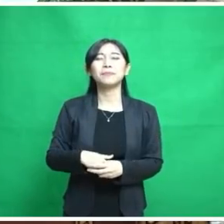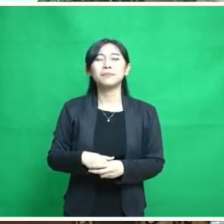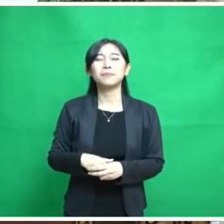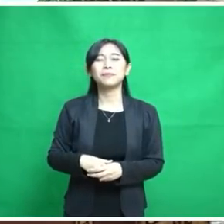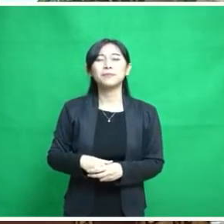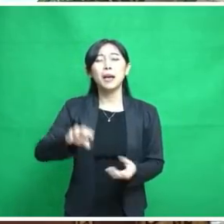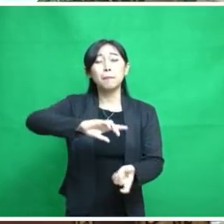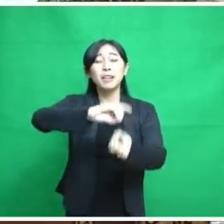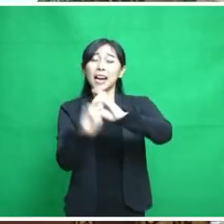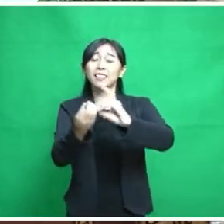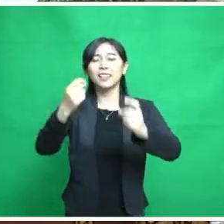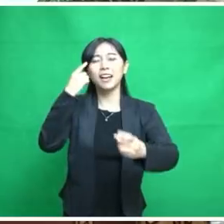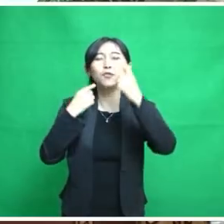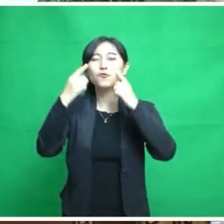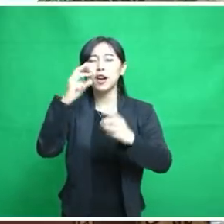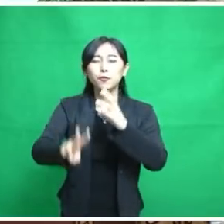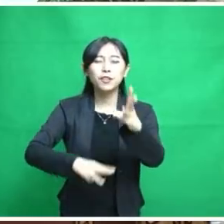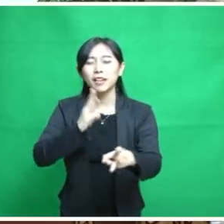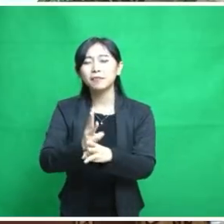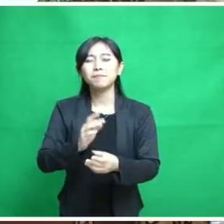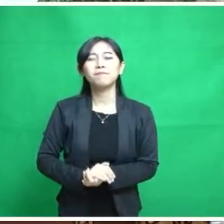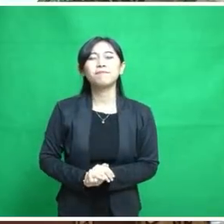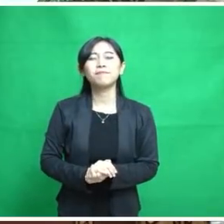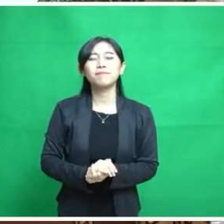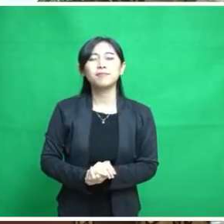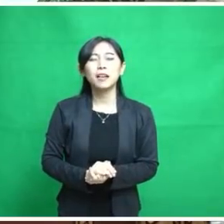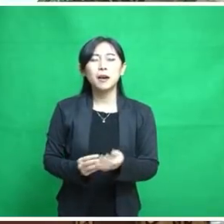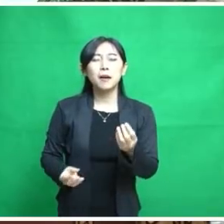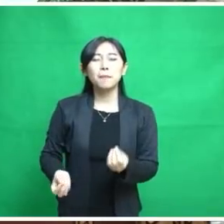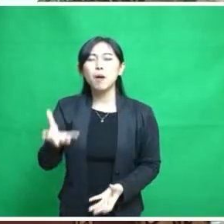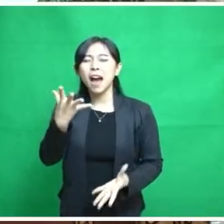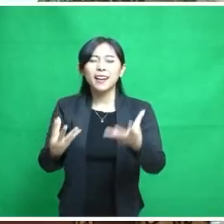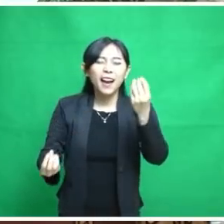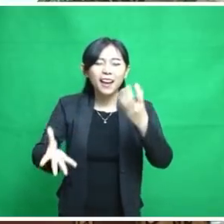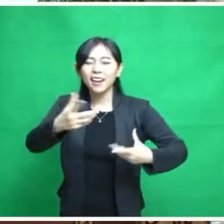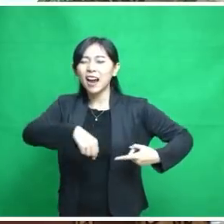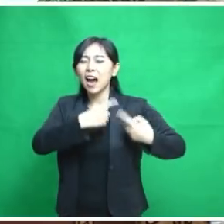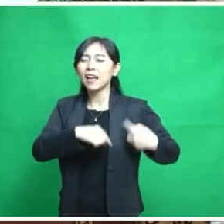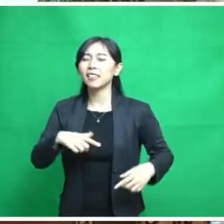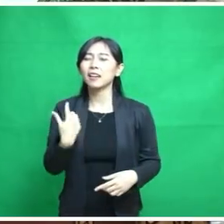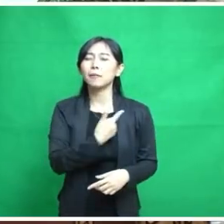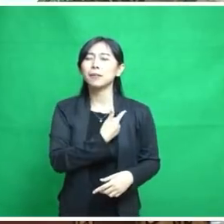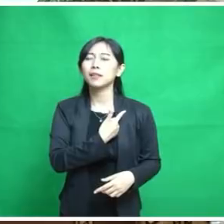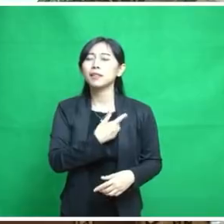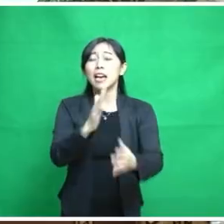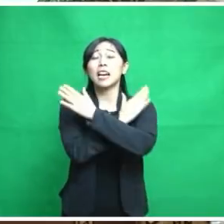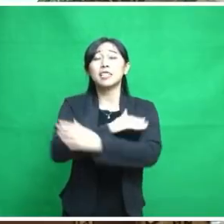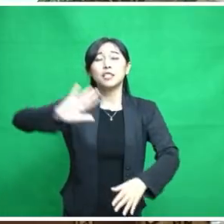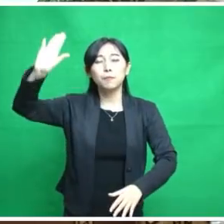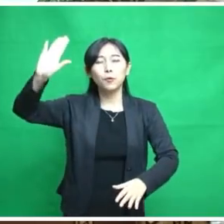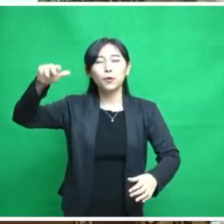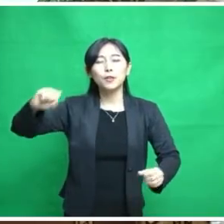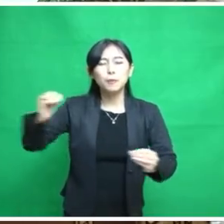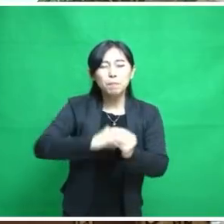yang menggantikan duka dunia. Bakarlah nurani kami, agar citra kasih-Mu semakin